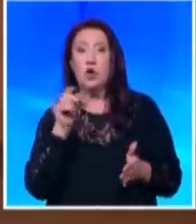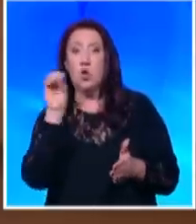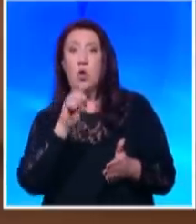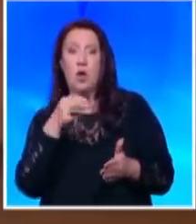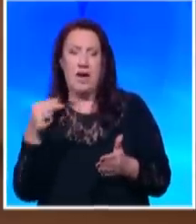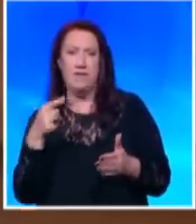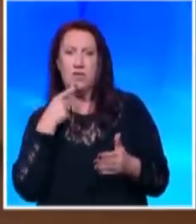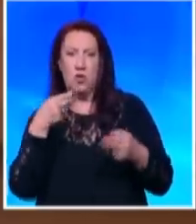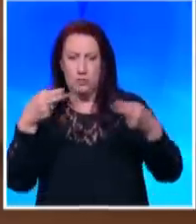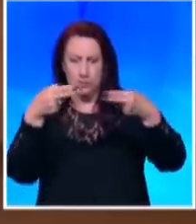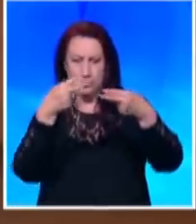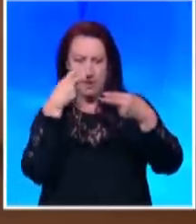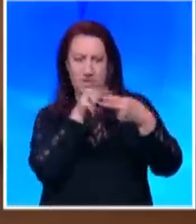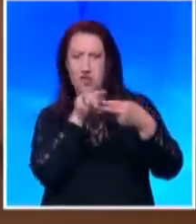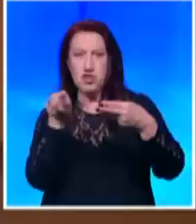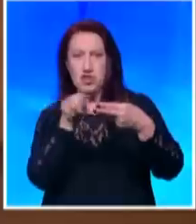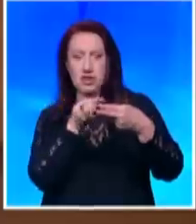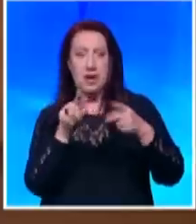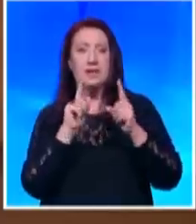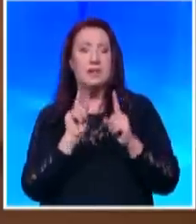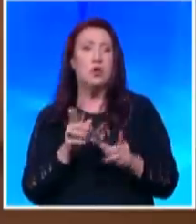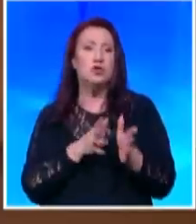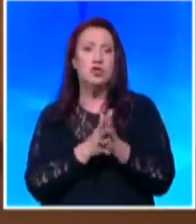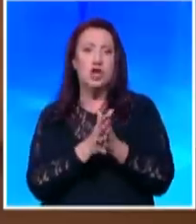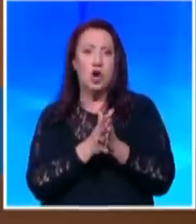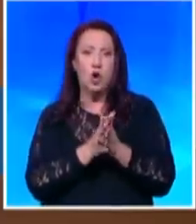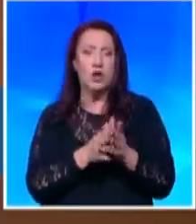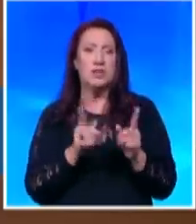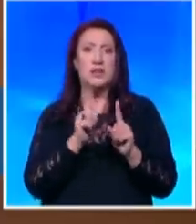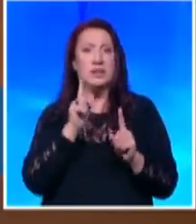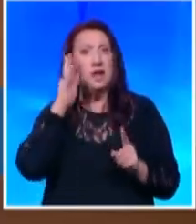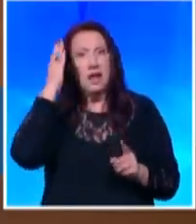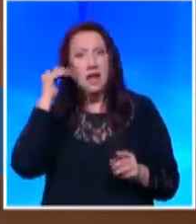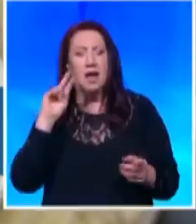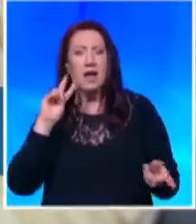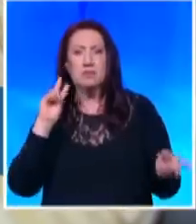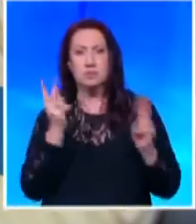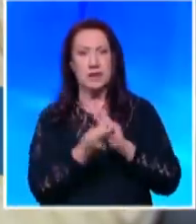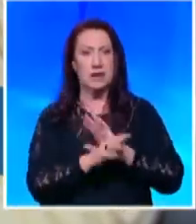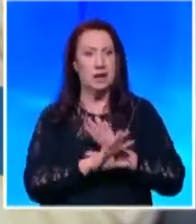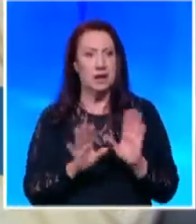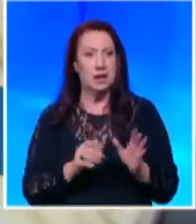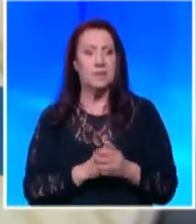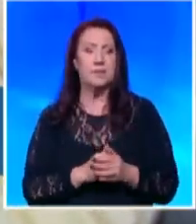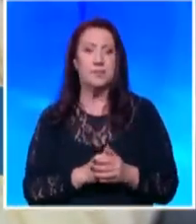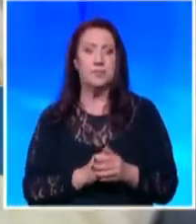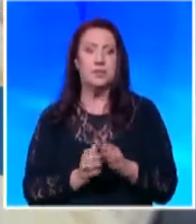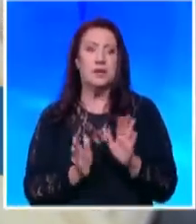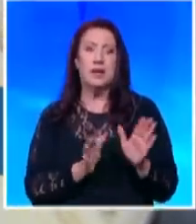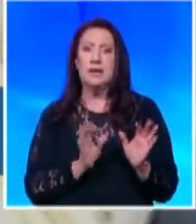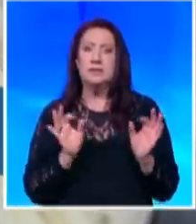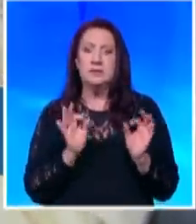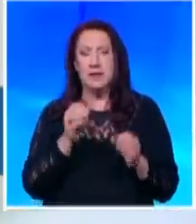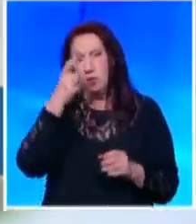близки една до друга, по начин по който всъщност потребителите по никакъв начин да не могат да бъдат заблудени. По отношение на личните